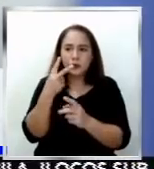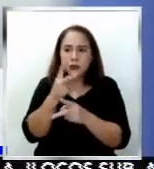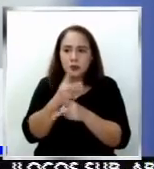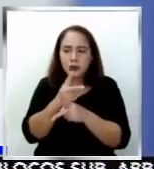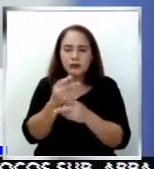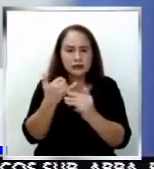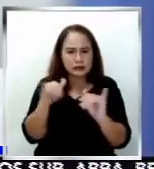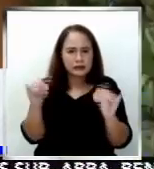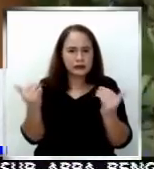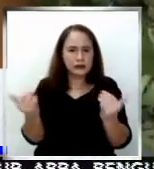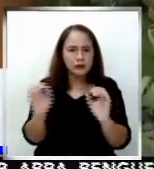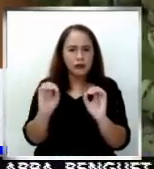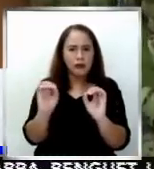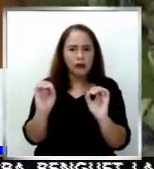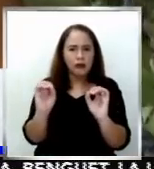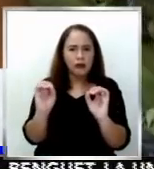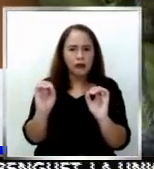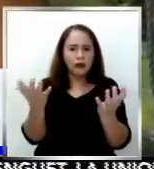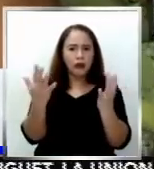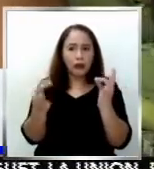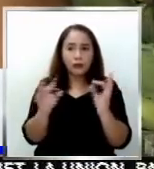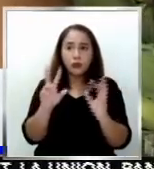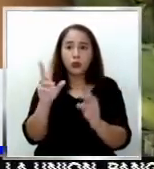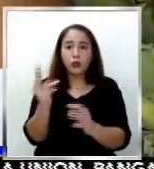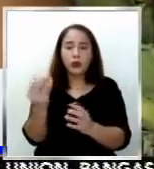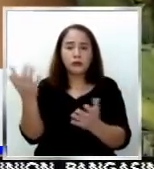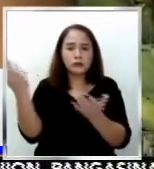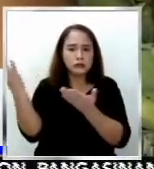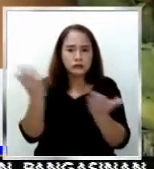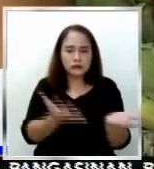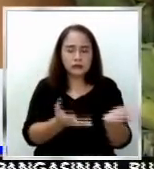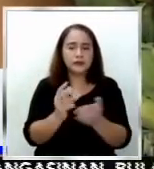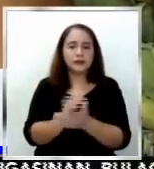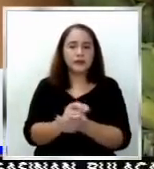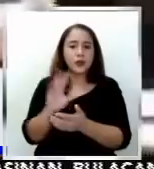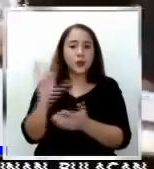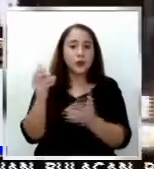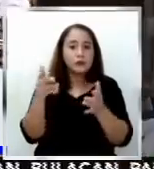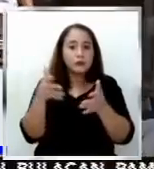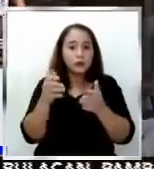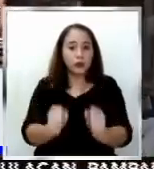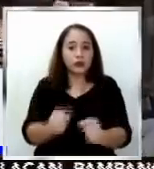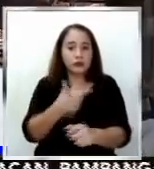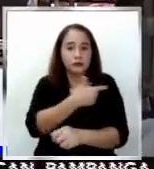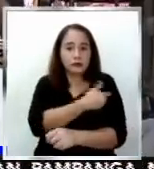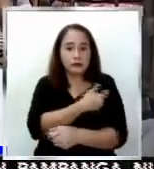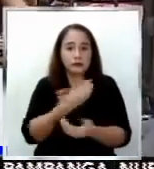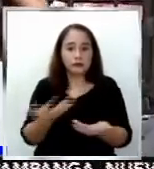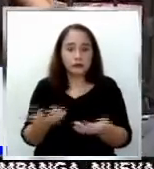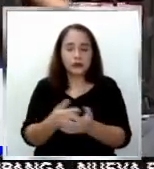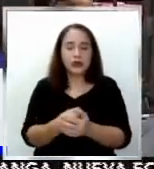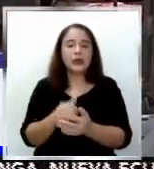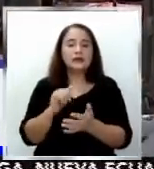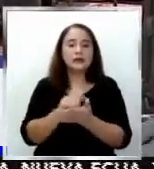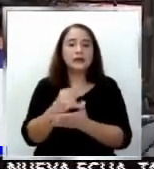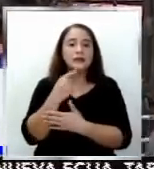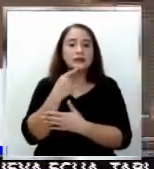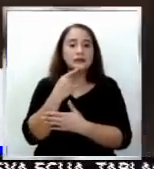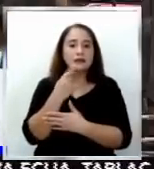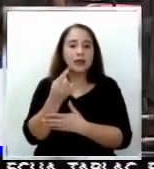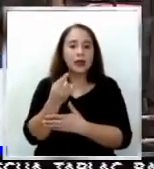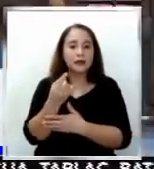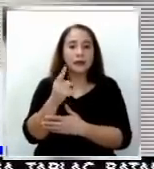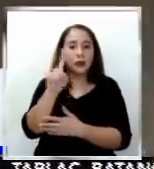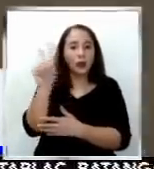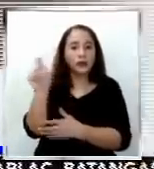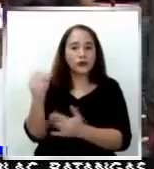wala pang alam kung kailan ba darating, kailan ba kami pwedeng maturukan yan. Yan ang mahiwagang tanong ngayon.